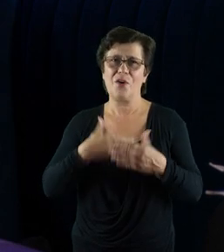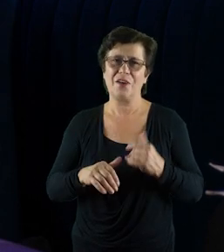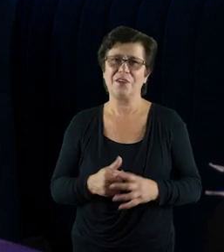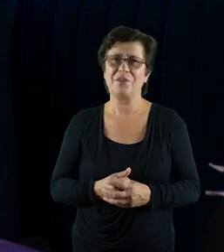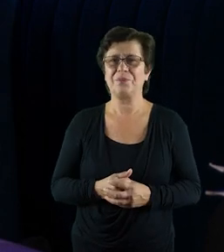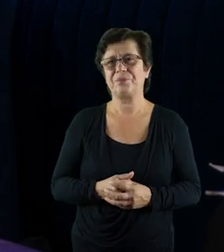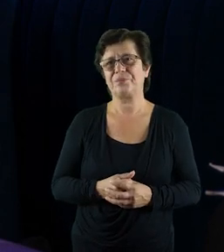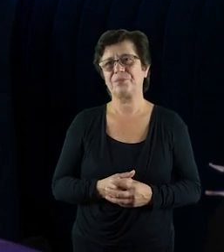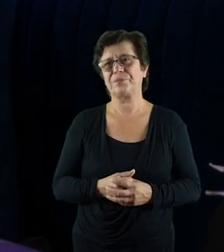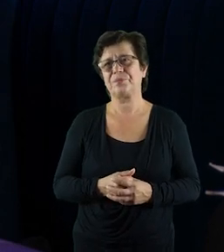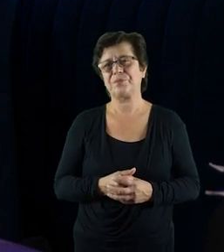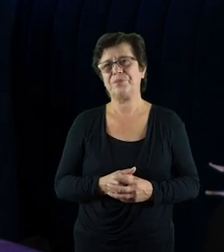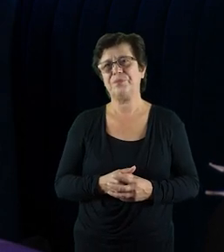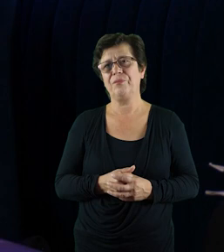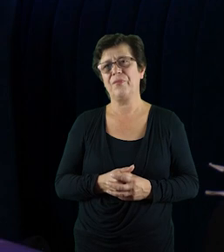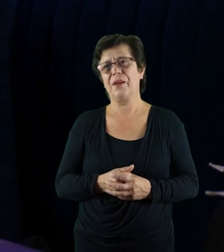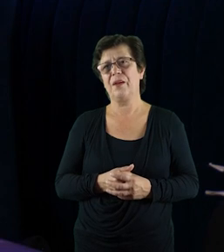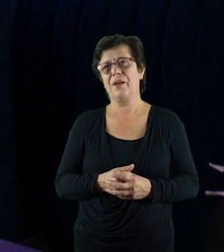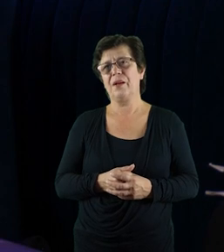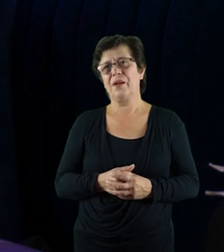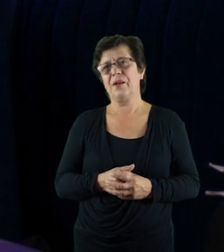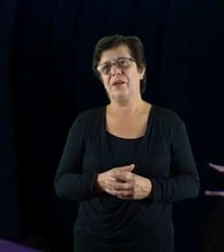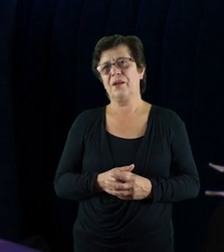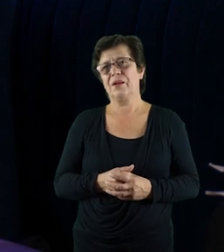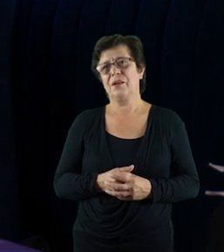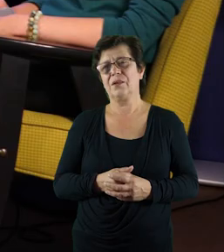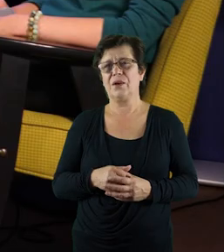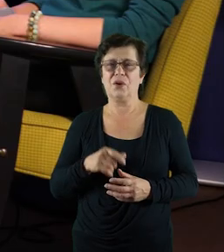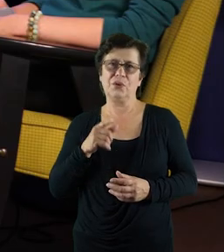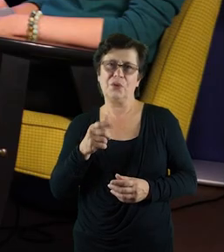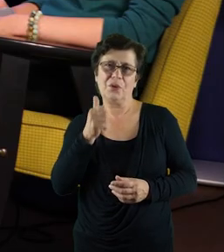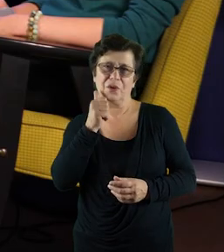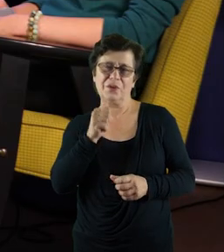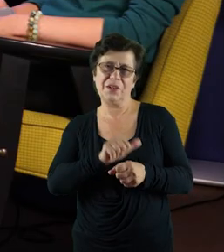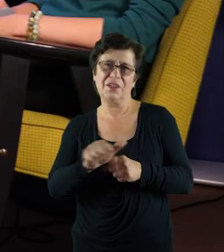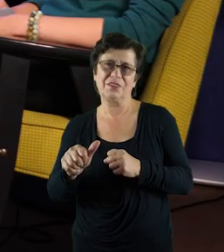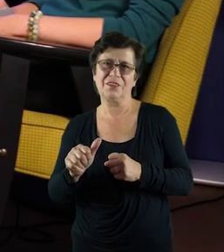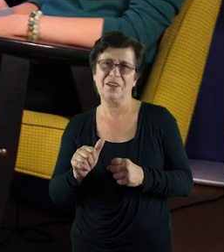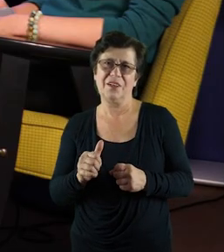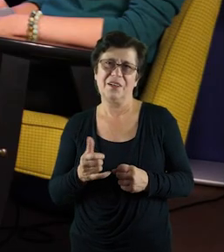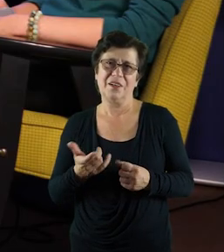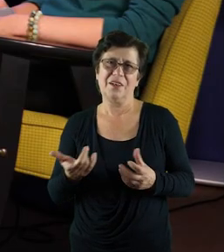I rzeczywiście to jest taki jakiś niezwykły paradoks, że jak się jest